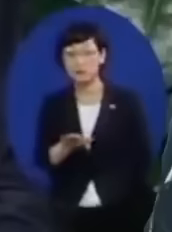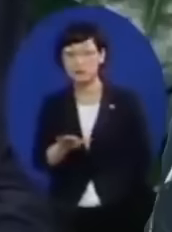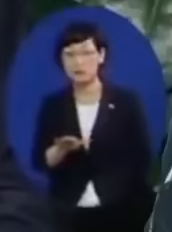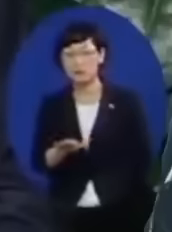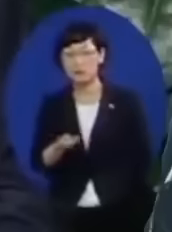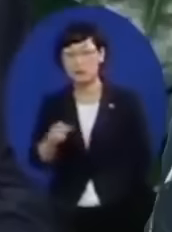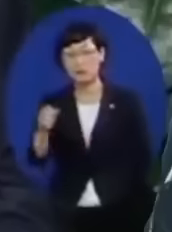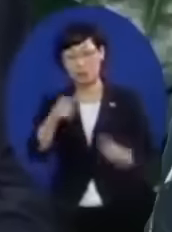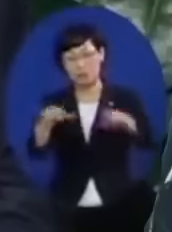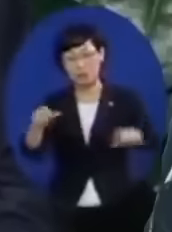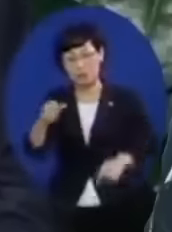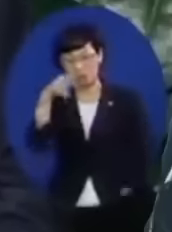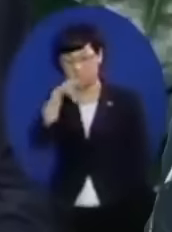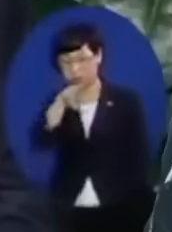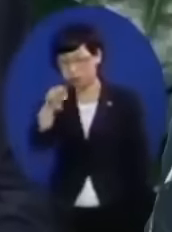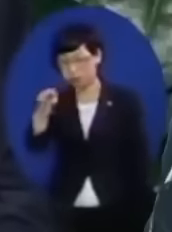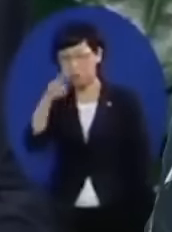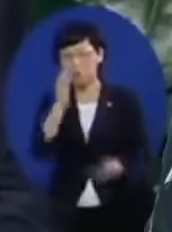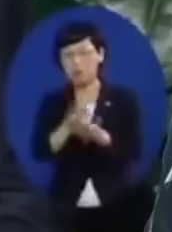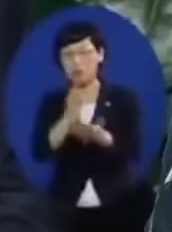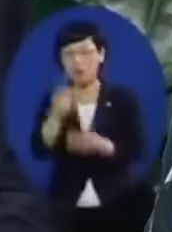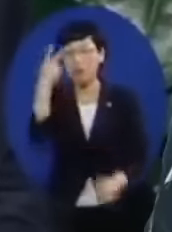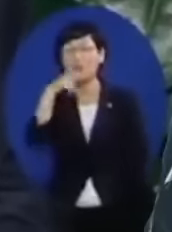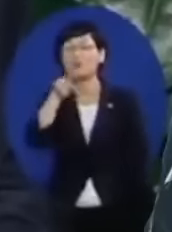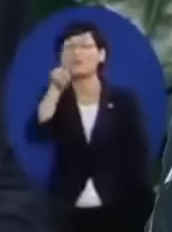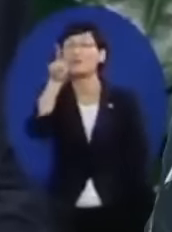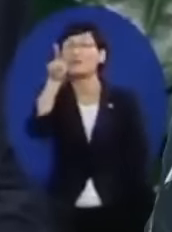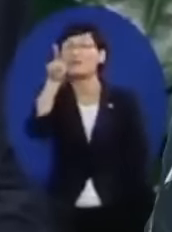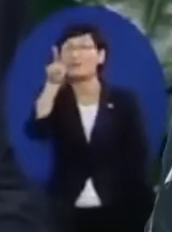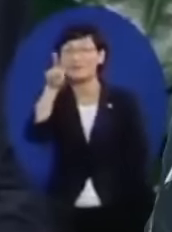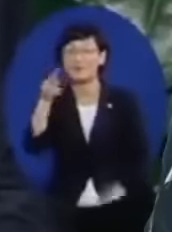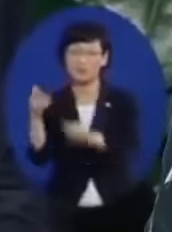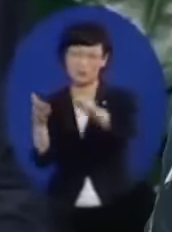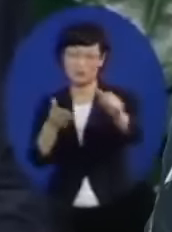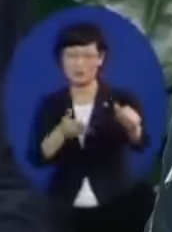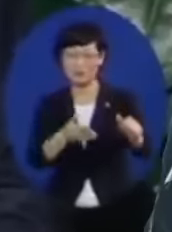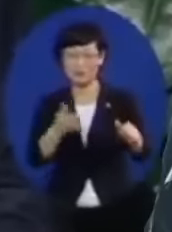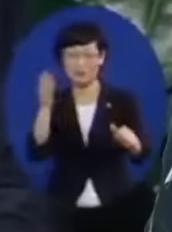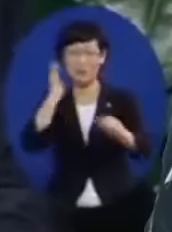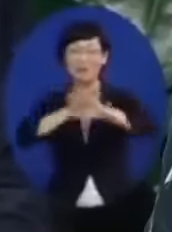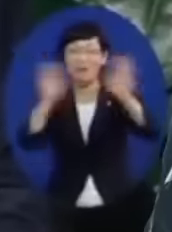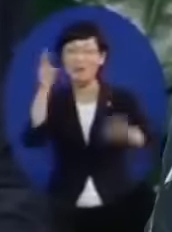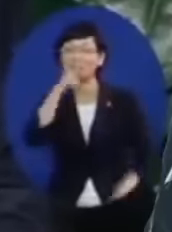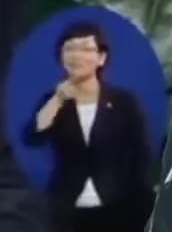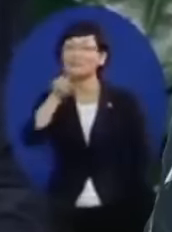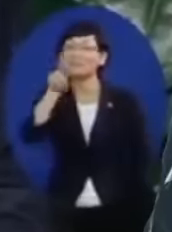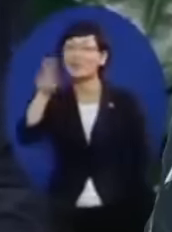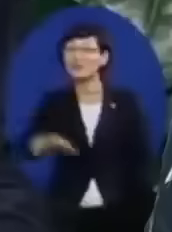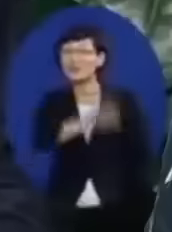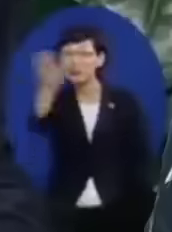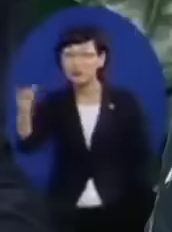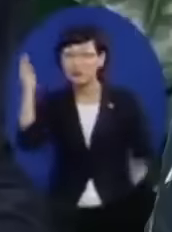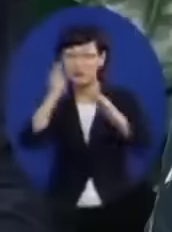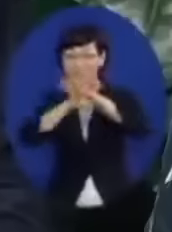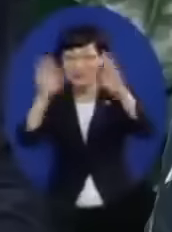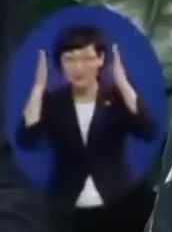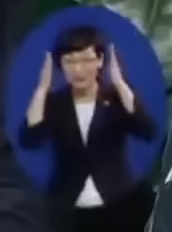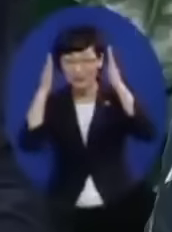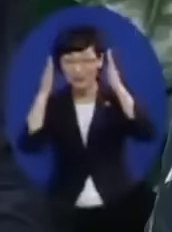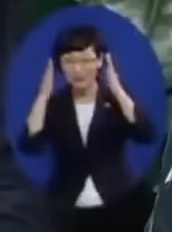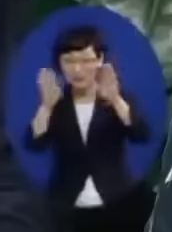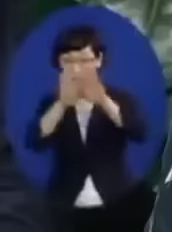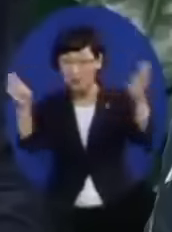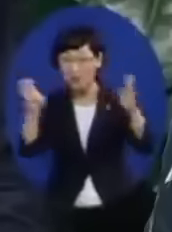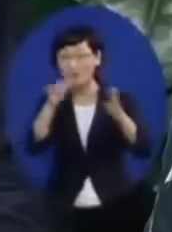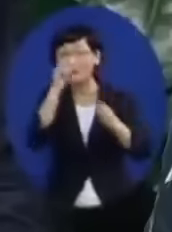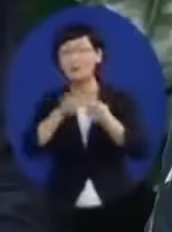평면만 바라보지 말고 고개를 들어 하늘을 쳐다보고 하늘에 우리를 향한 열린 문이 있다는 것을 깨달아야